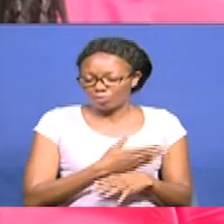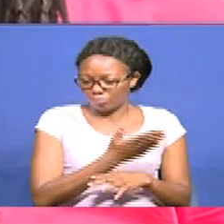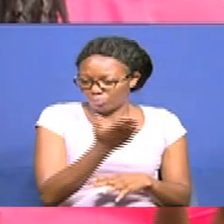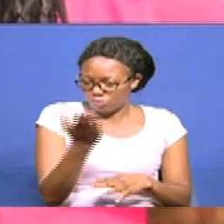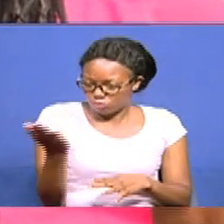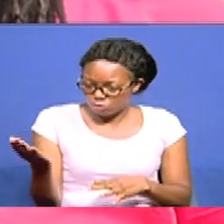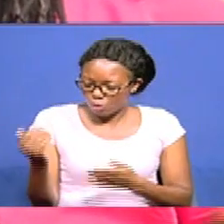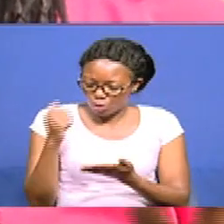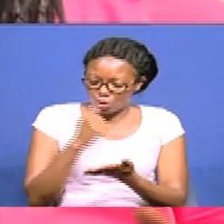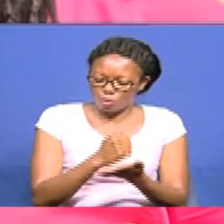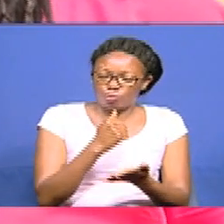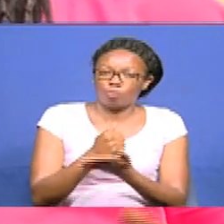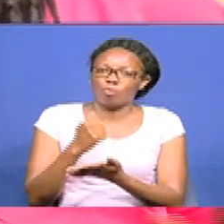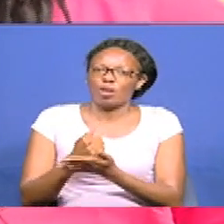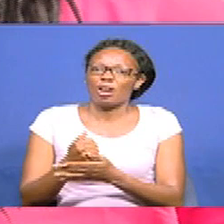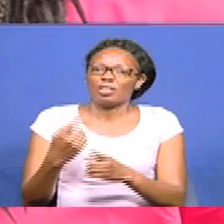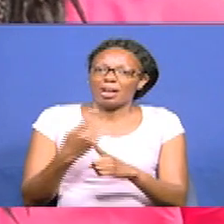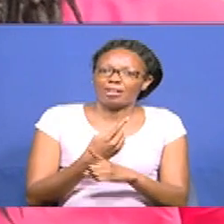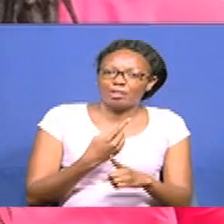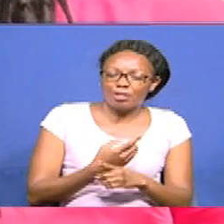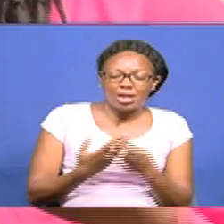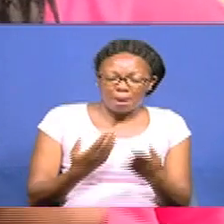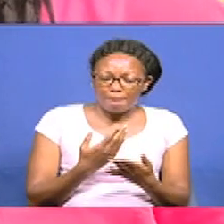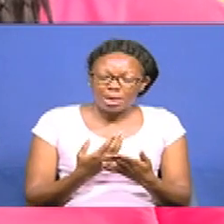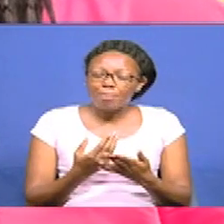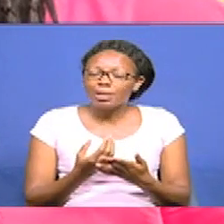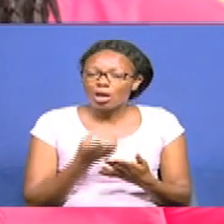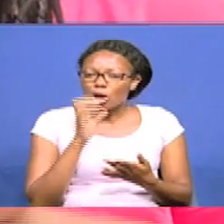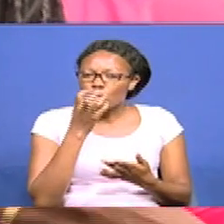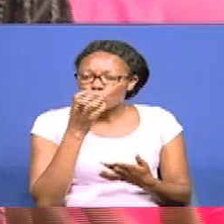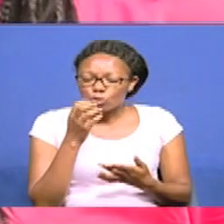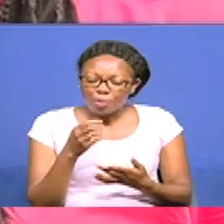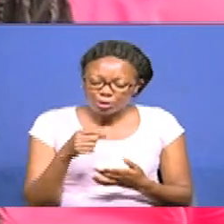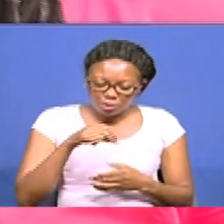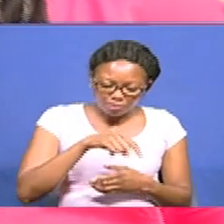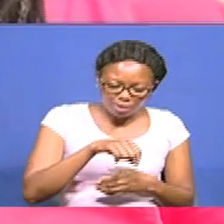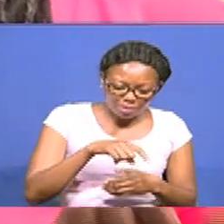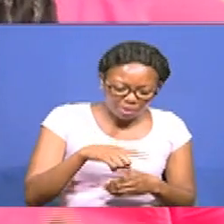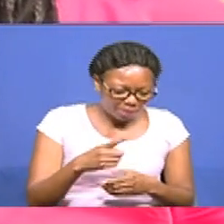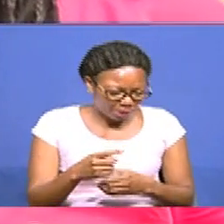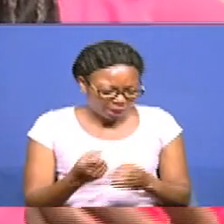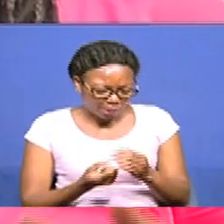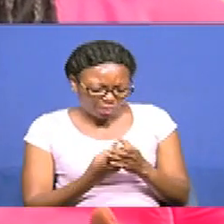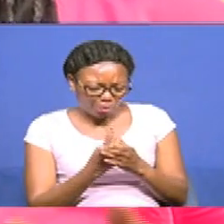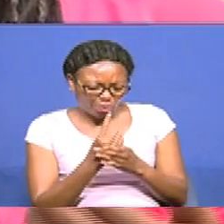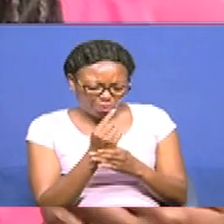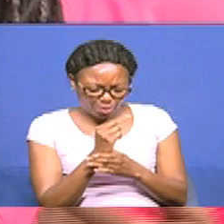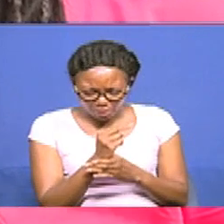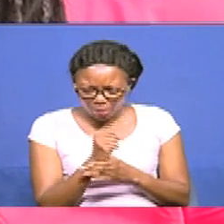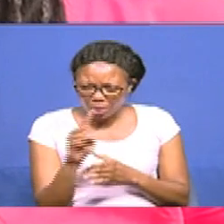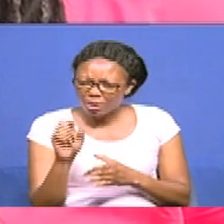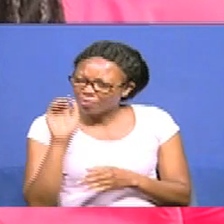Hawa wakati tuko na shida, tuseme tumepanda hii nyanya ama tumepanda hoho na haijatokea vizuri, tunawaita, wanakuja